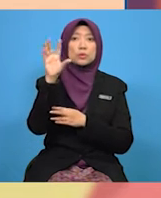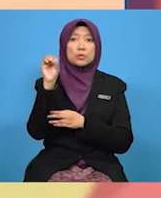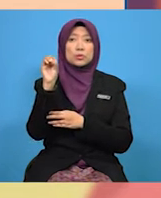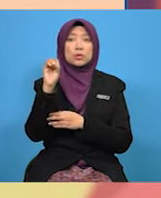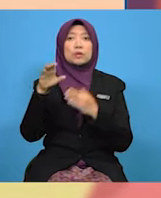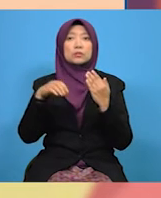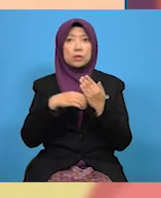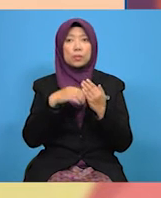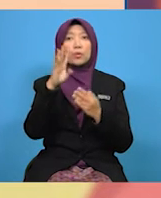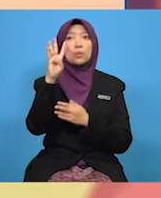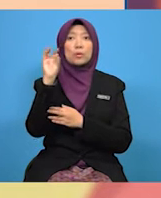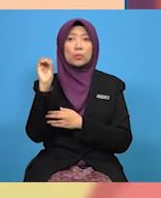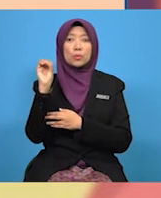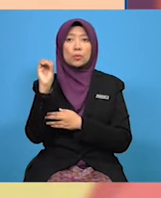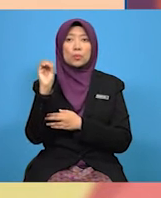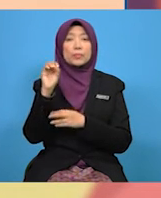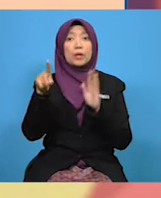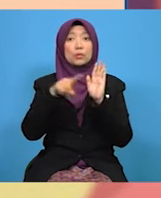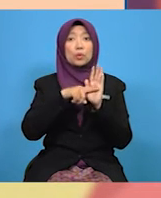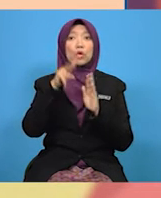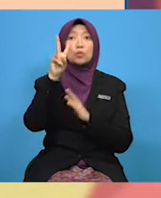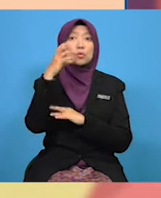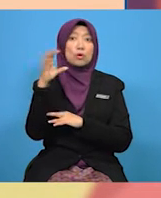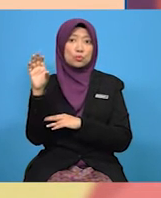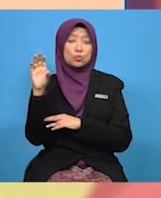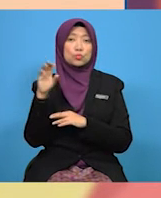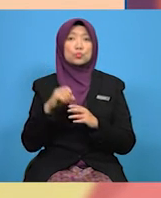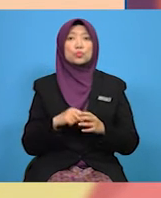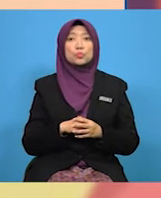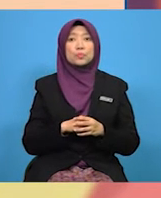150 campur 40 tolak